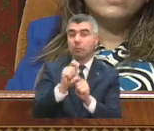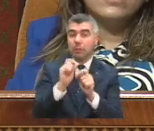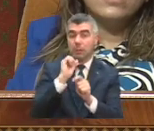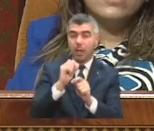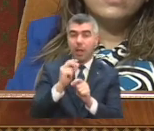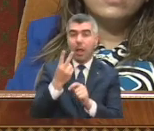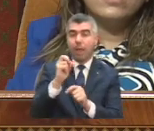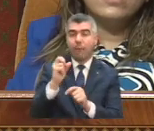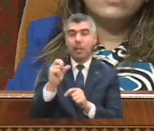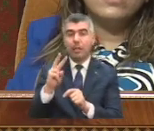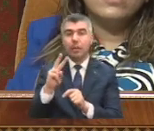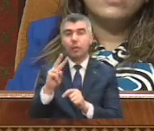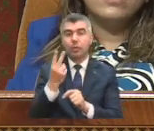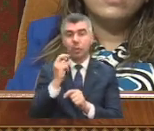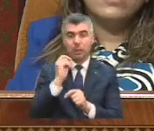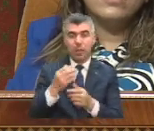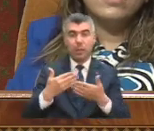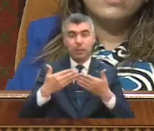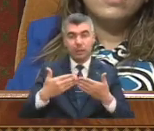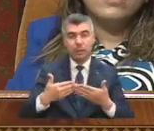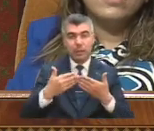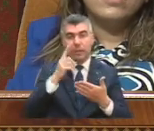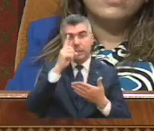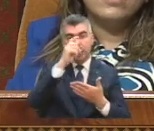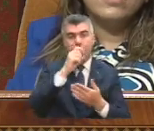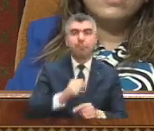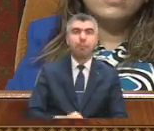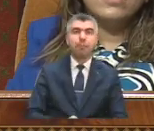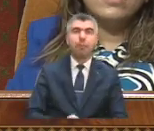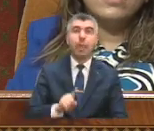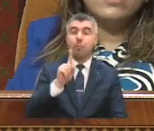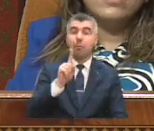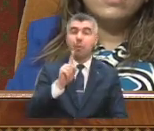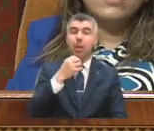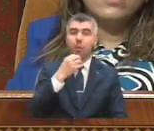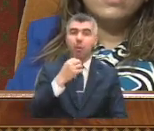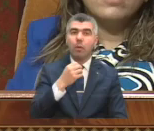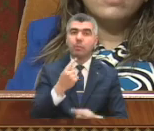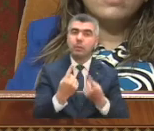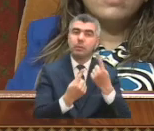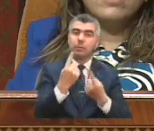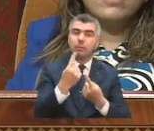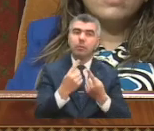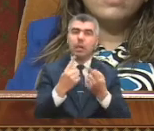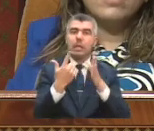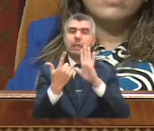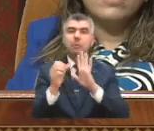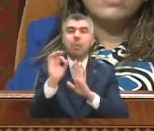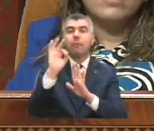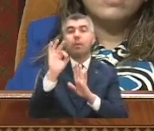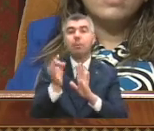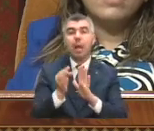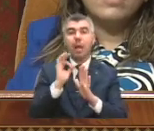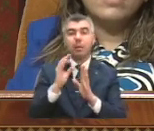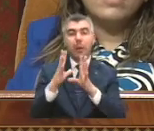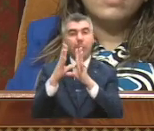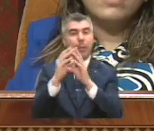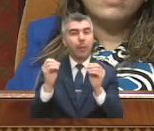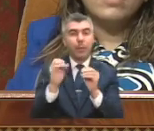سنة 2023 رغم الظروف الصعبة، لكن للأسف وتيرة الإنجاز ما كتجاوزش 70% سيدة الوزيرة لغياب